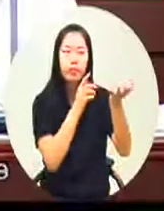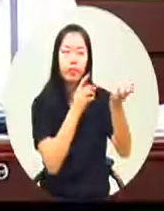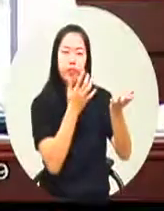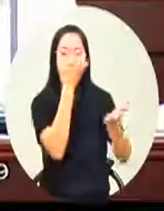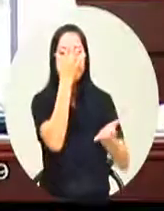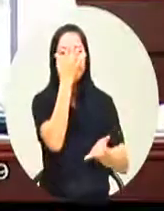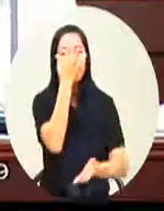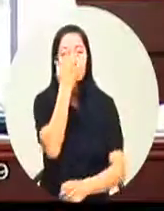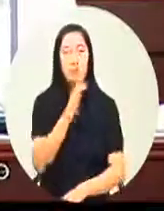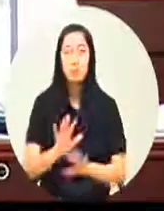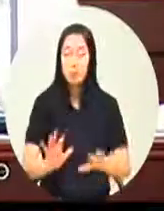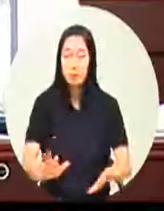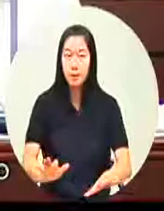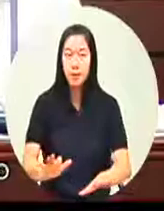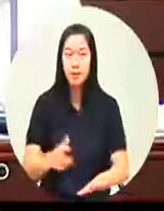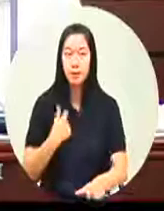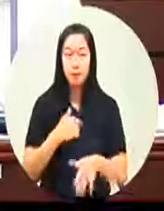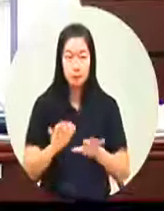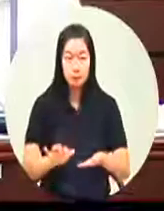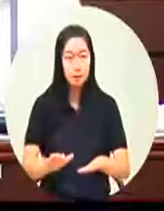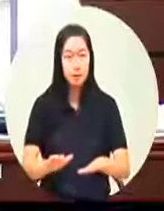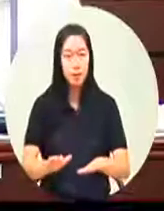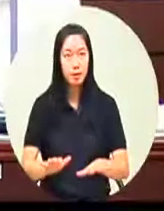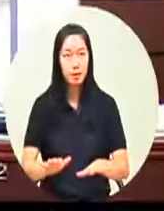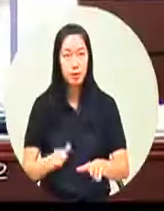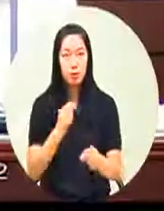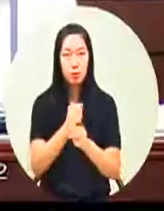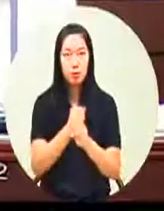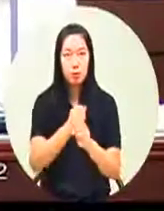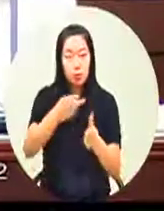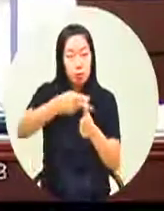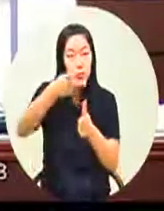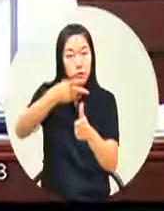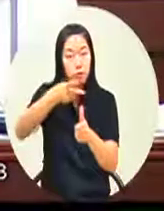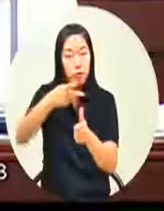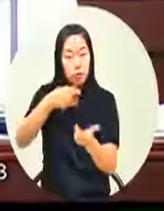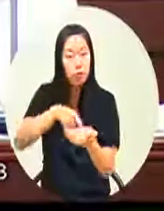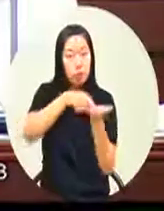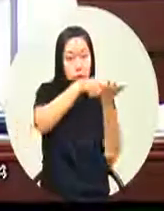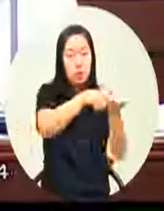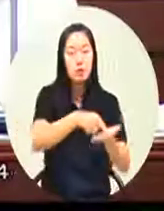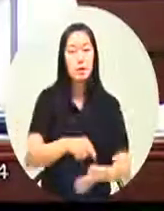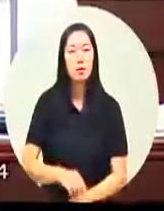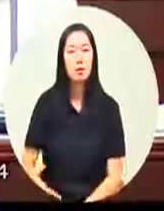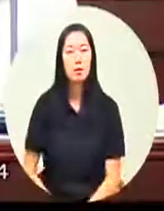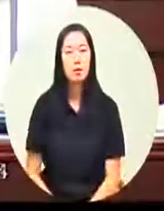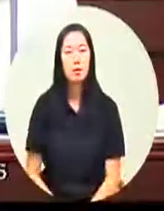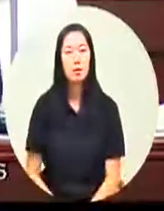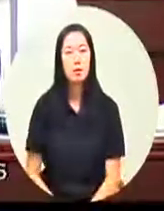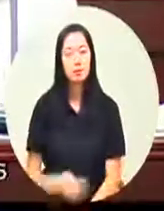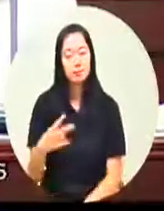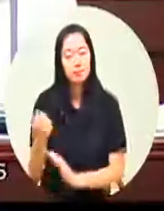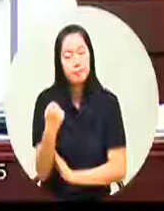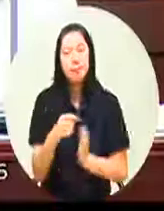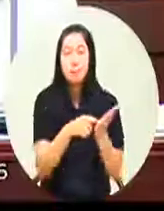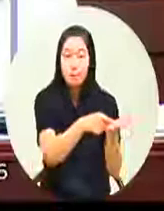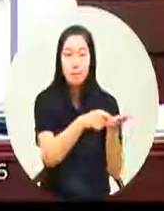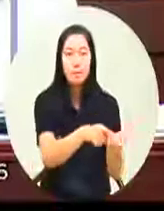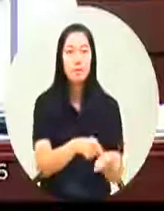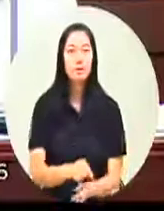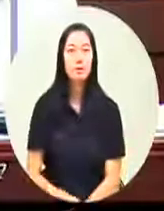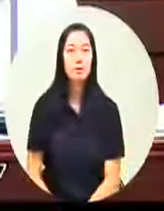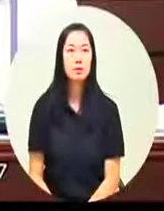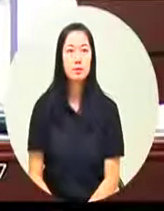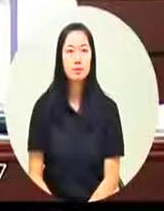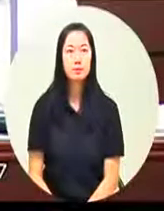目前呢，我们正在做第二次的这个申请。来继续争取，